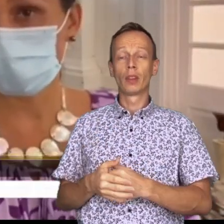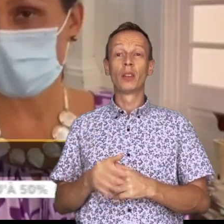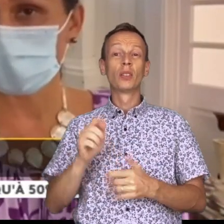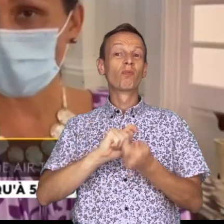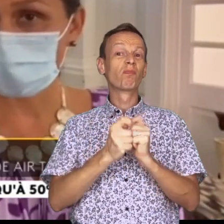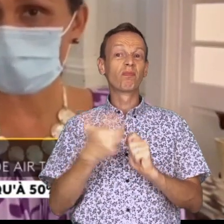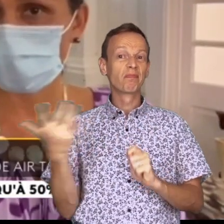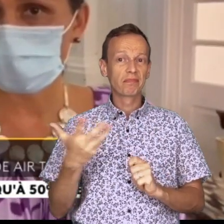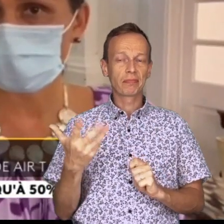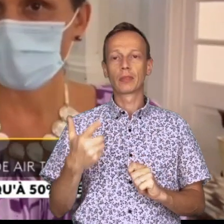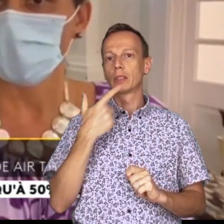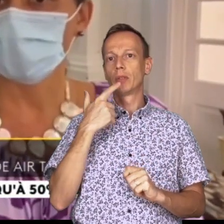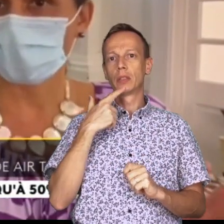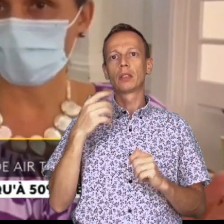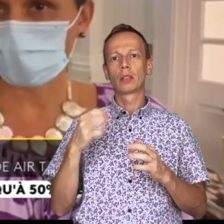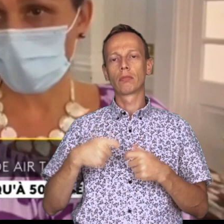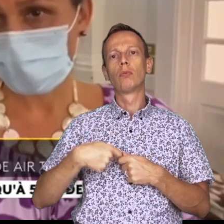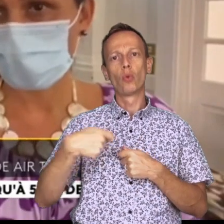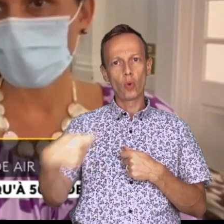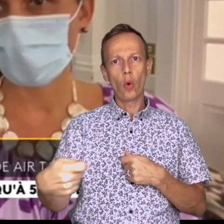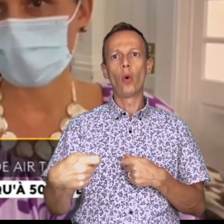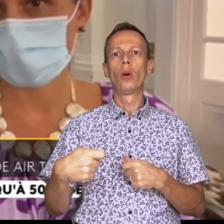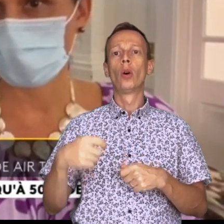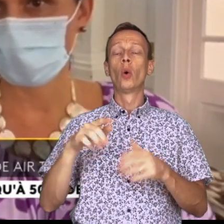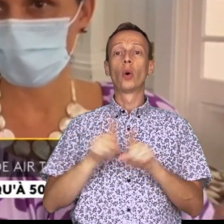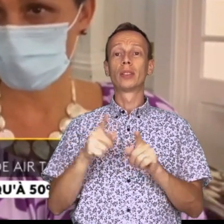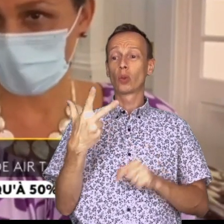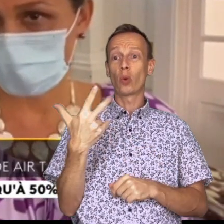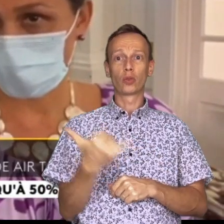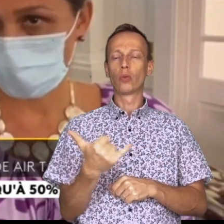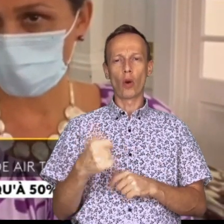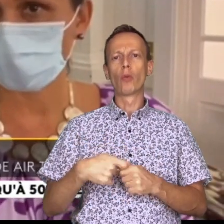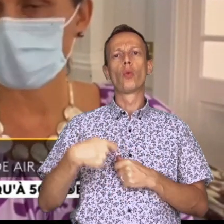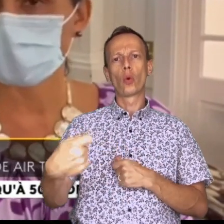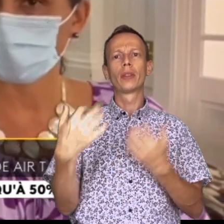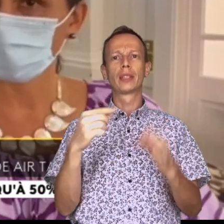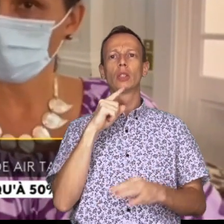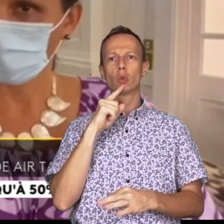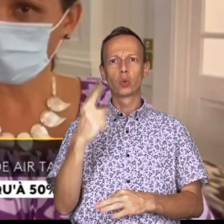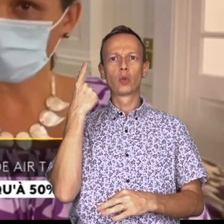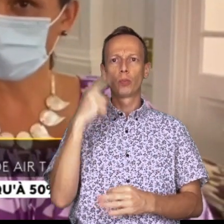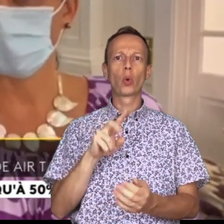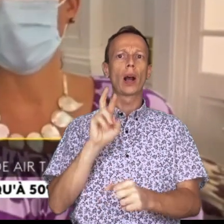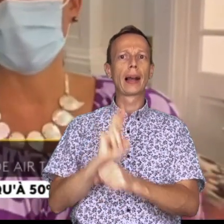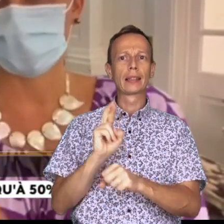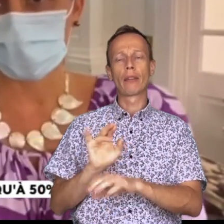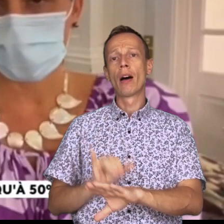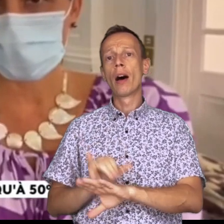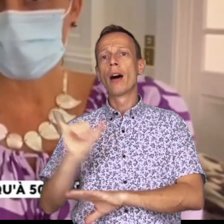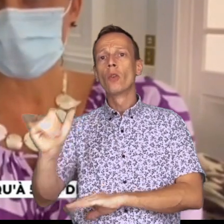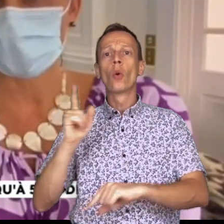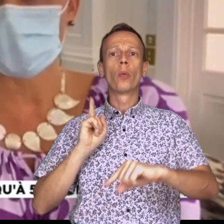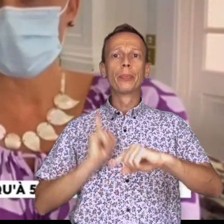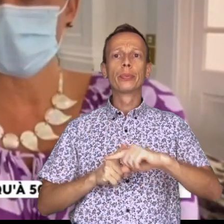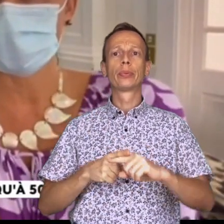c'est que du coup, ça va être à distance. Au lieu d'avoir 3 jours pour réserver, vous aurez 10 jours pour réserver Air Tahiti d'un côté et les